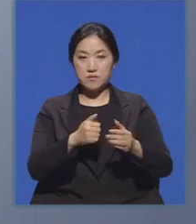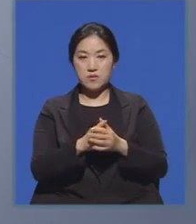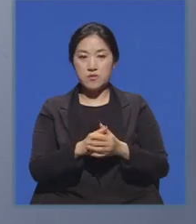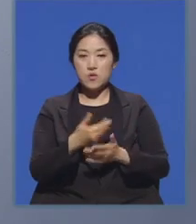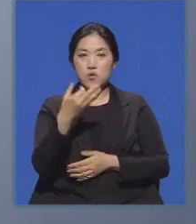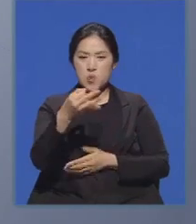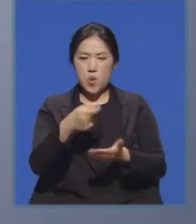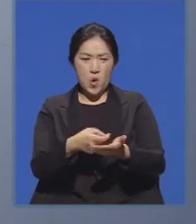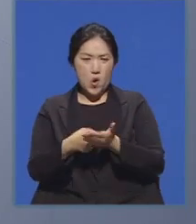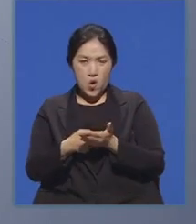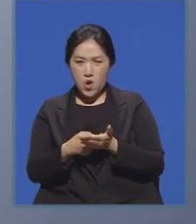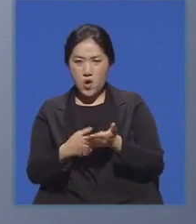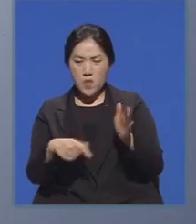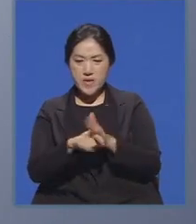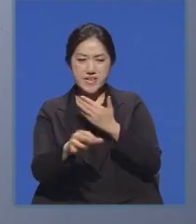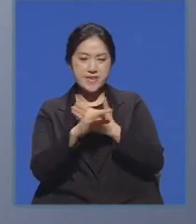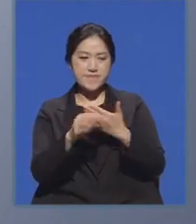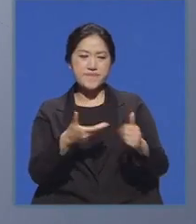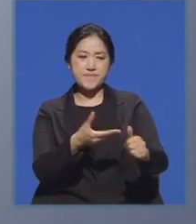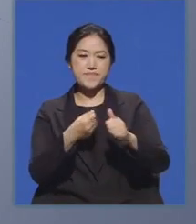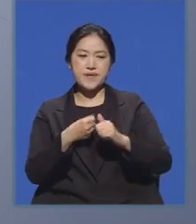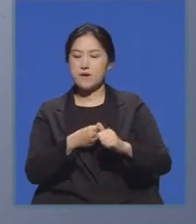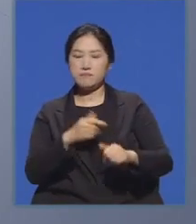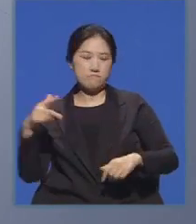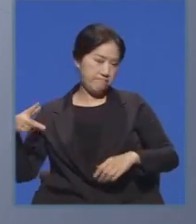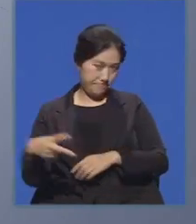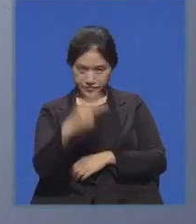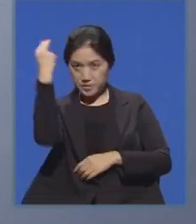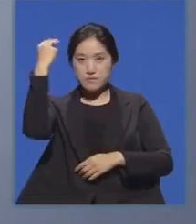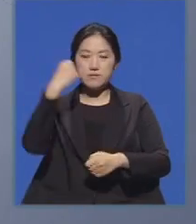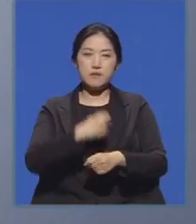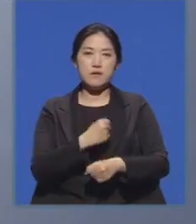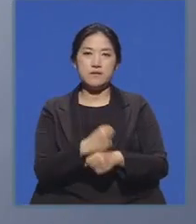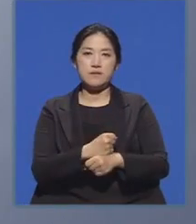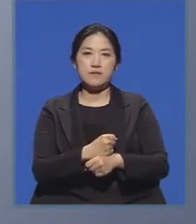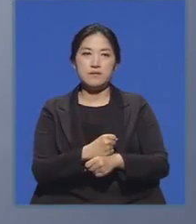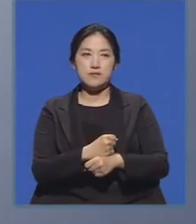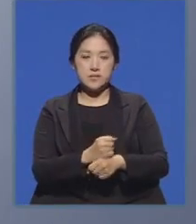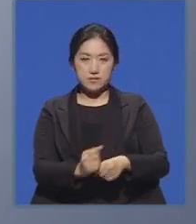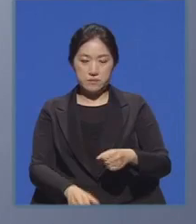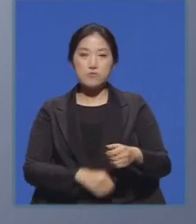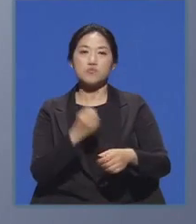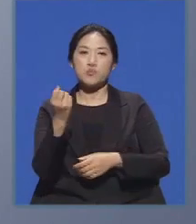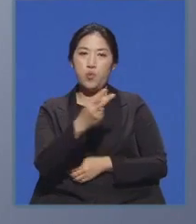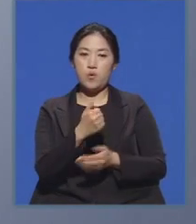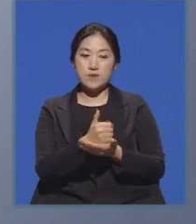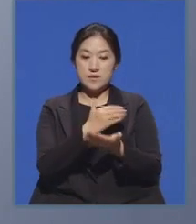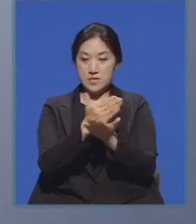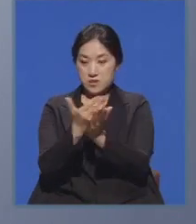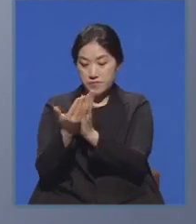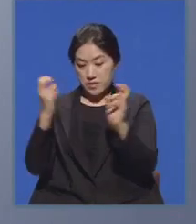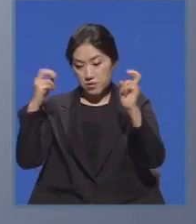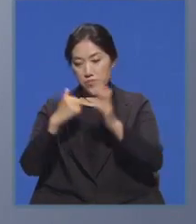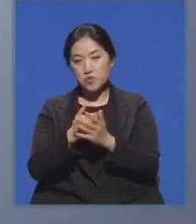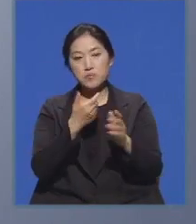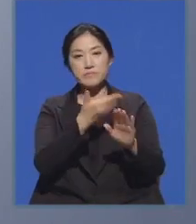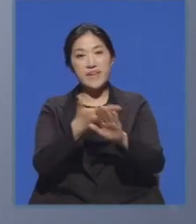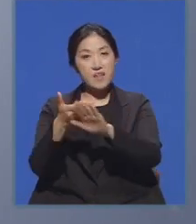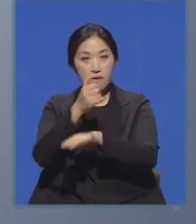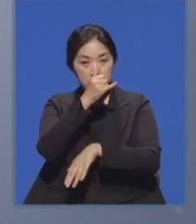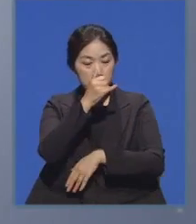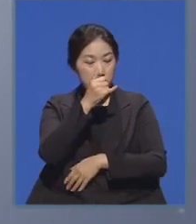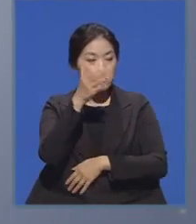돈을 그냥 아끼기 위해서 비정규로 채용하는 그런 아예 못하게 하겠습니다. 그건 사유 제한입니다. 그다음에 업종별 기업별로 좀 다르긴